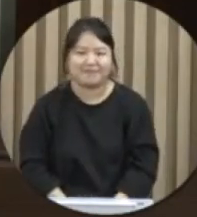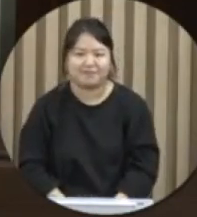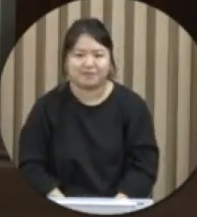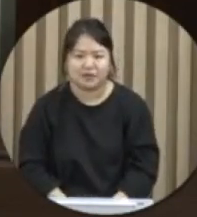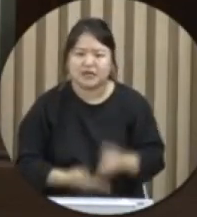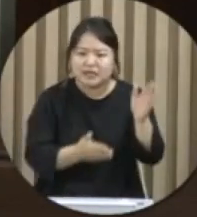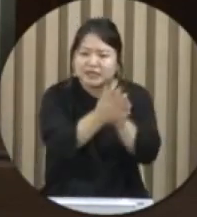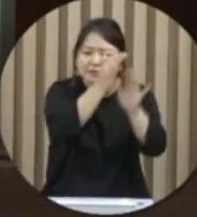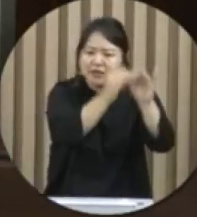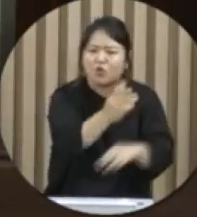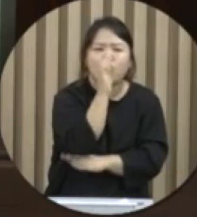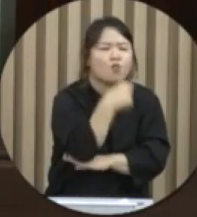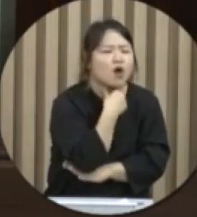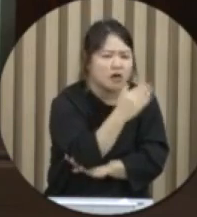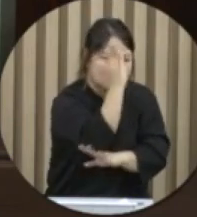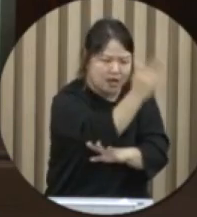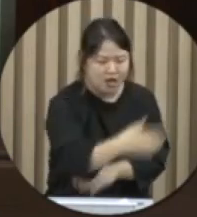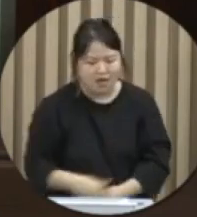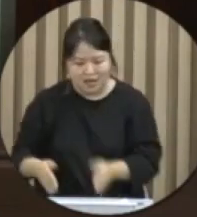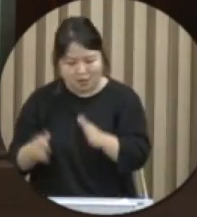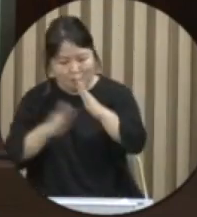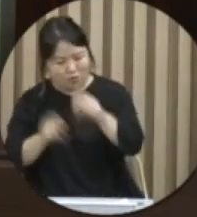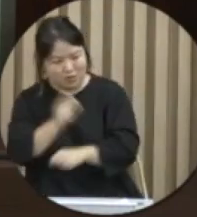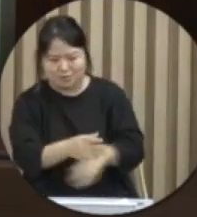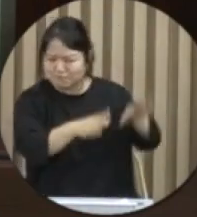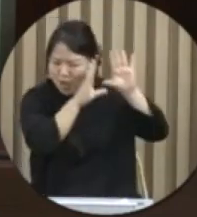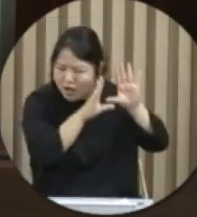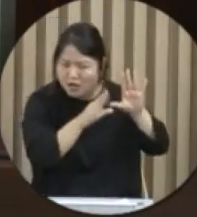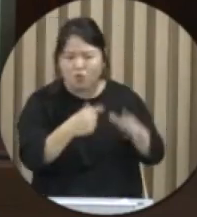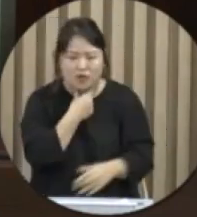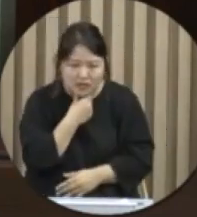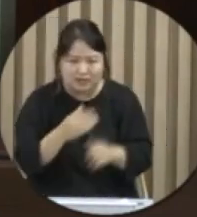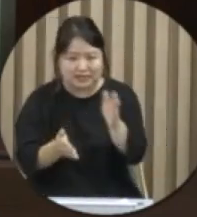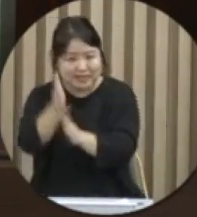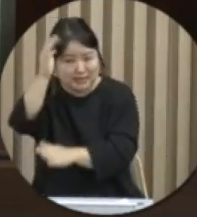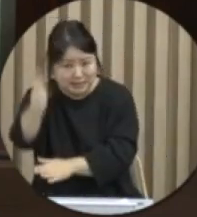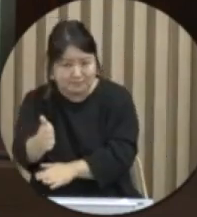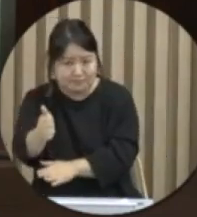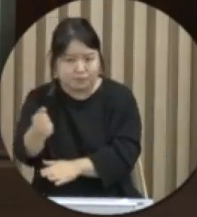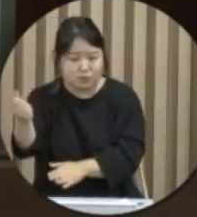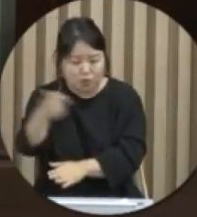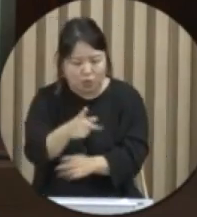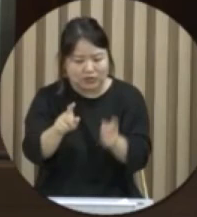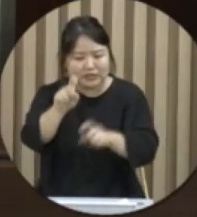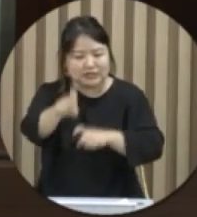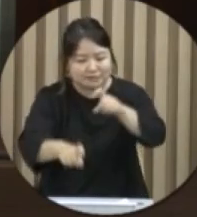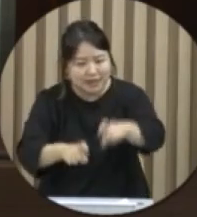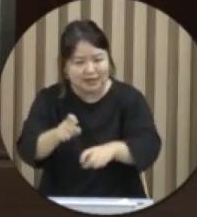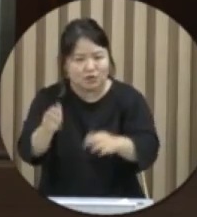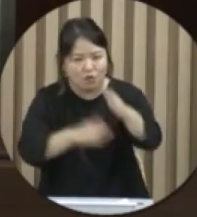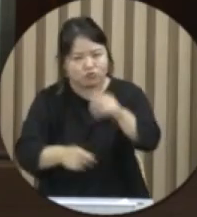시민이 이야기의 키 기울인 행정을 펼쳐 주시길 허철 뭐 시장님과 화성시 집행부 공무원 여러